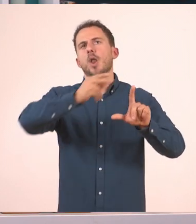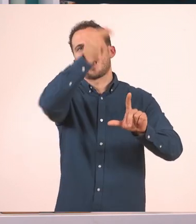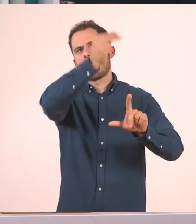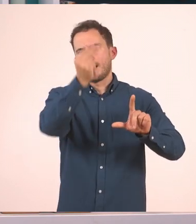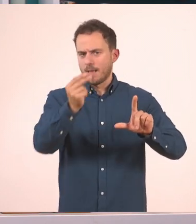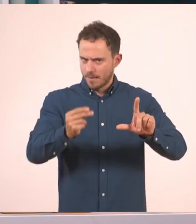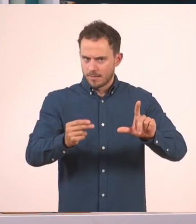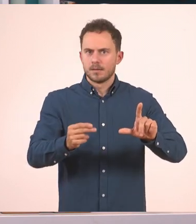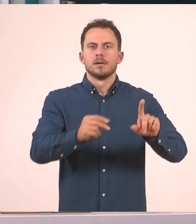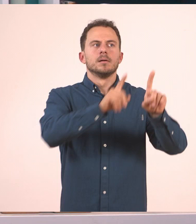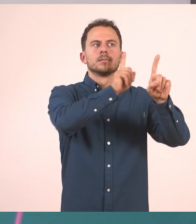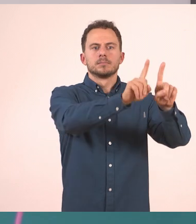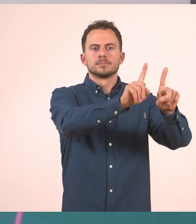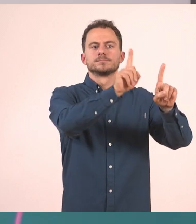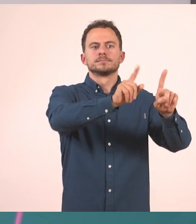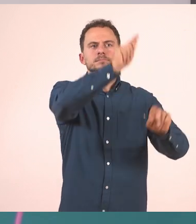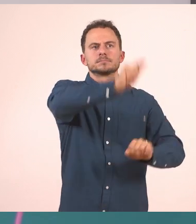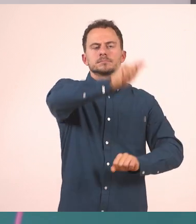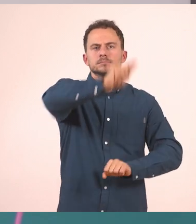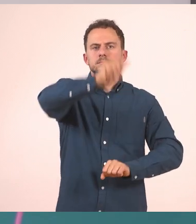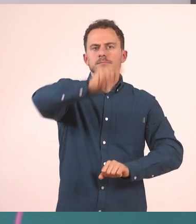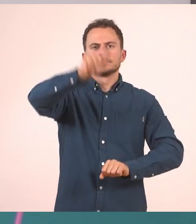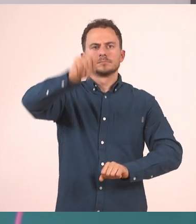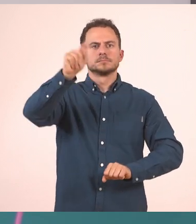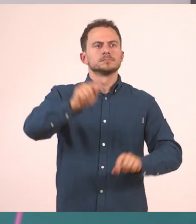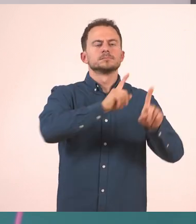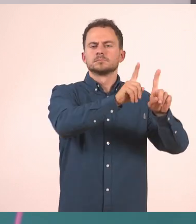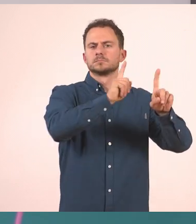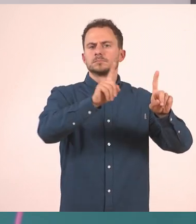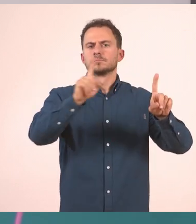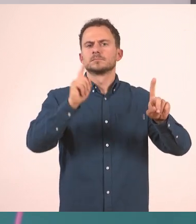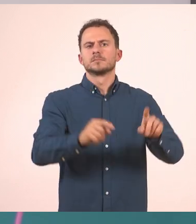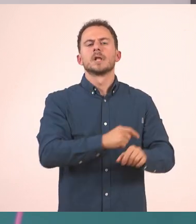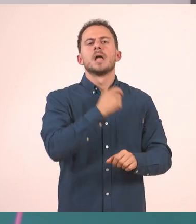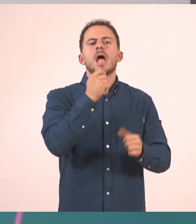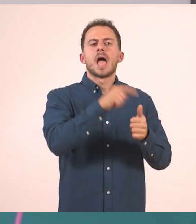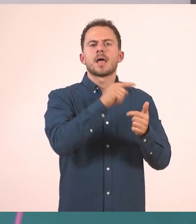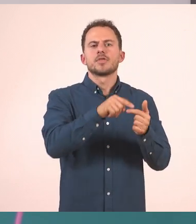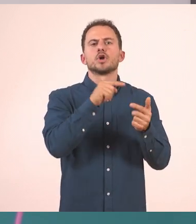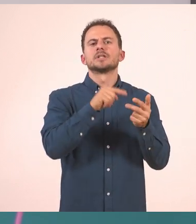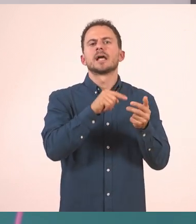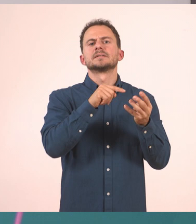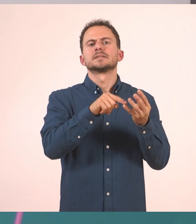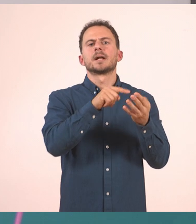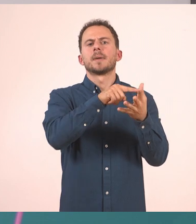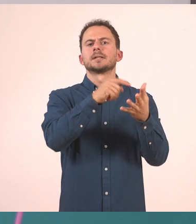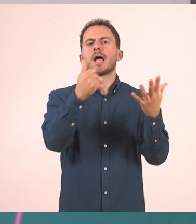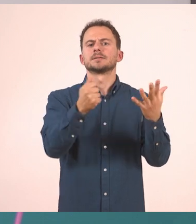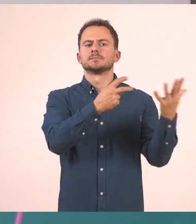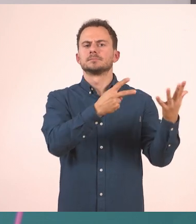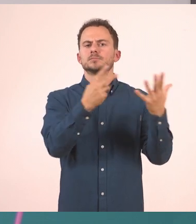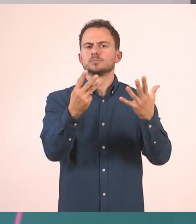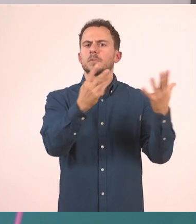Έχω, λοιπόν, 1, 2, 3, 4, 5, 6, 7,